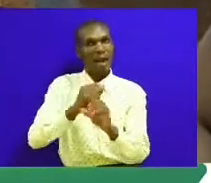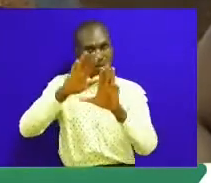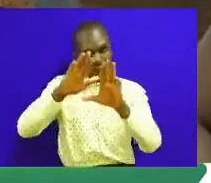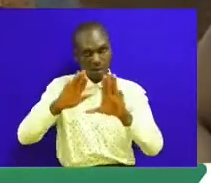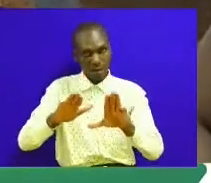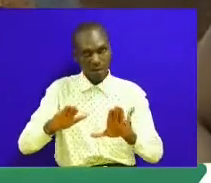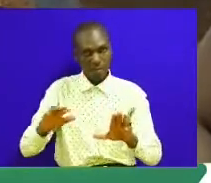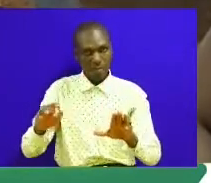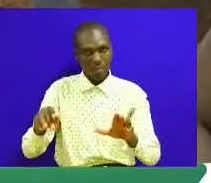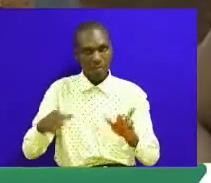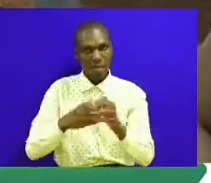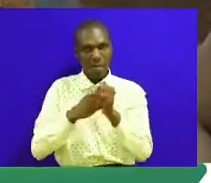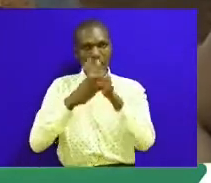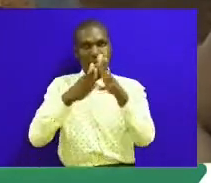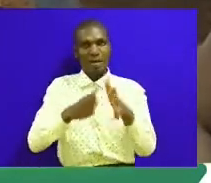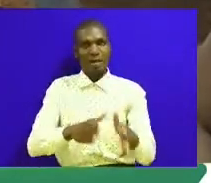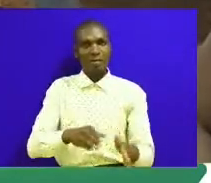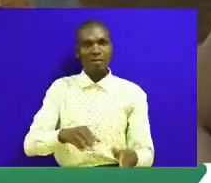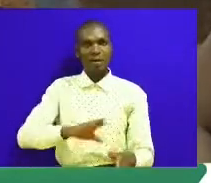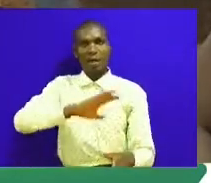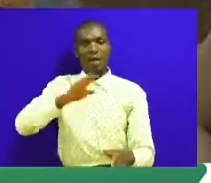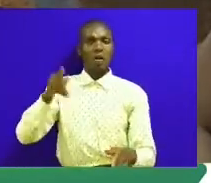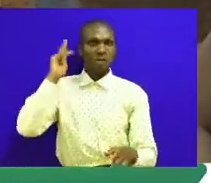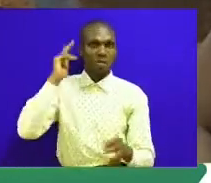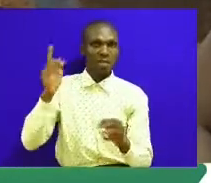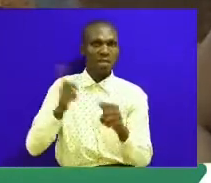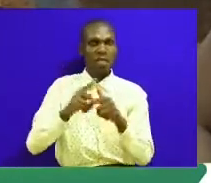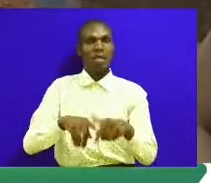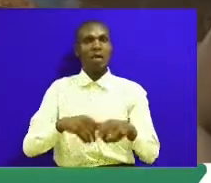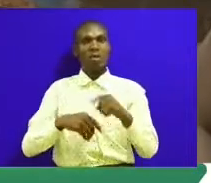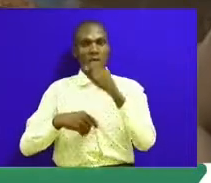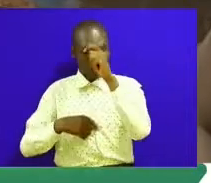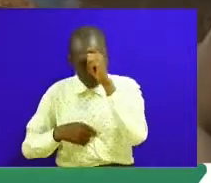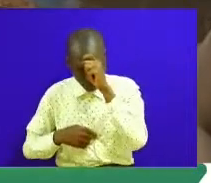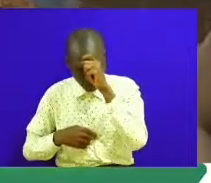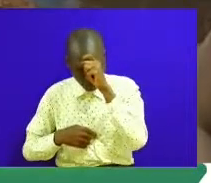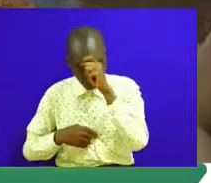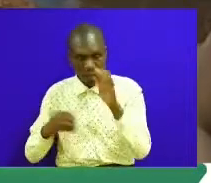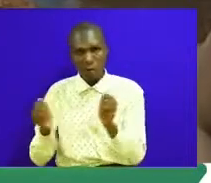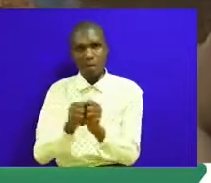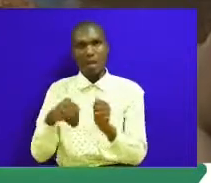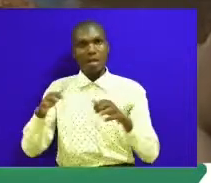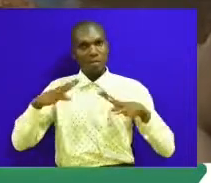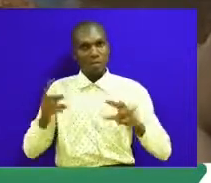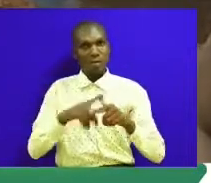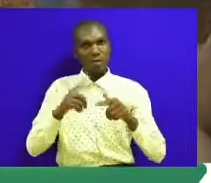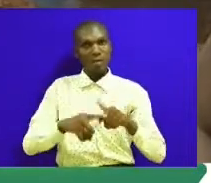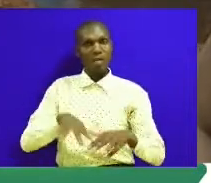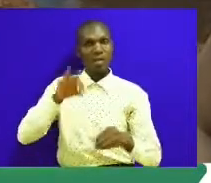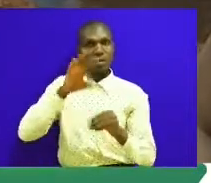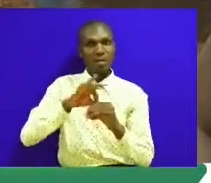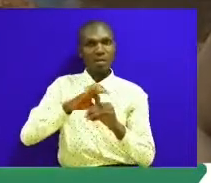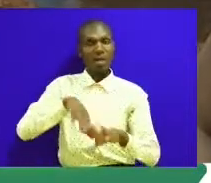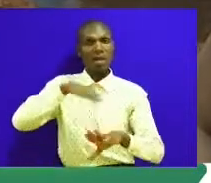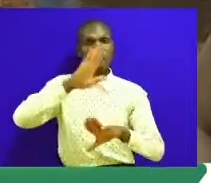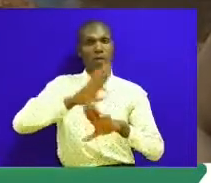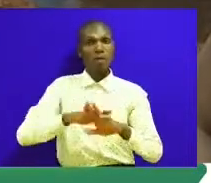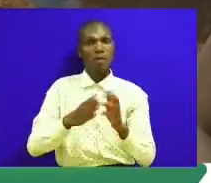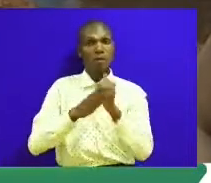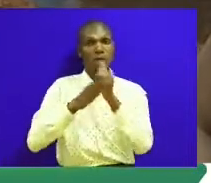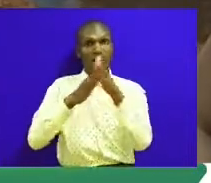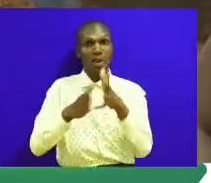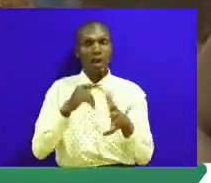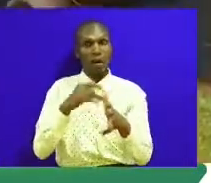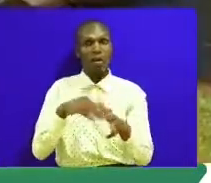na warai baguci twara maskani kocha sabarai bande erinde tonyare konyoro murai uranyare kogambera